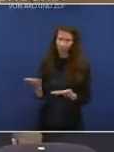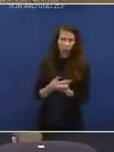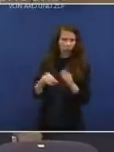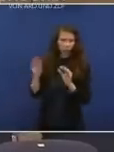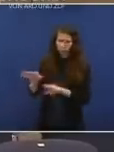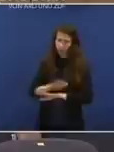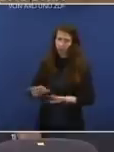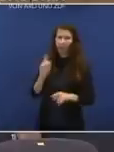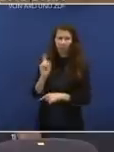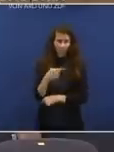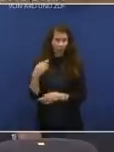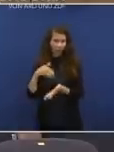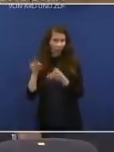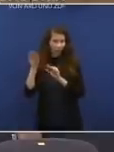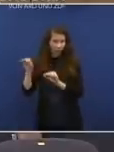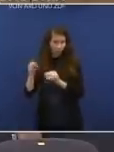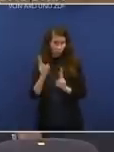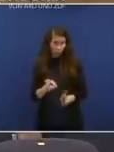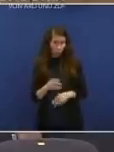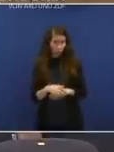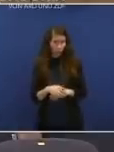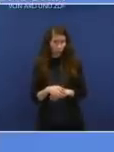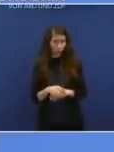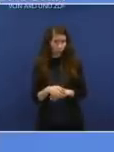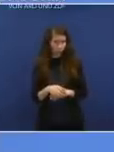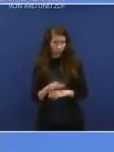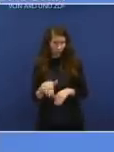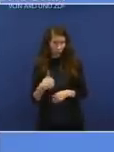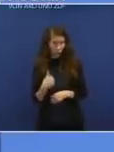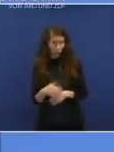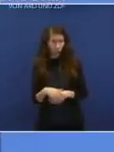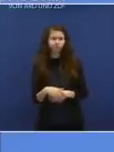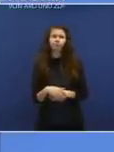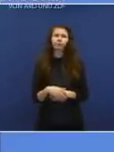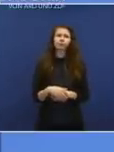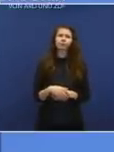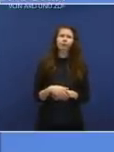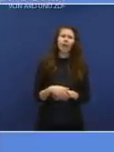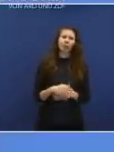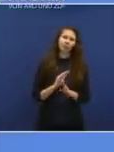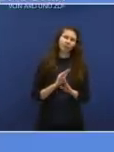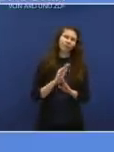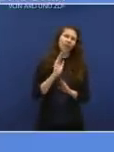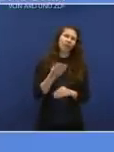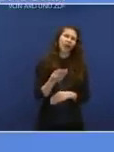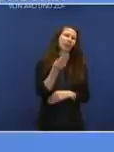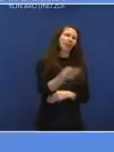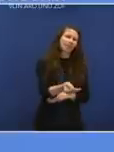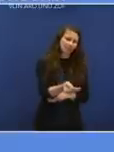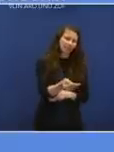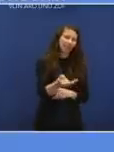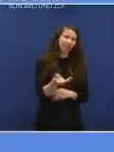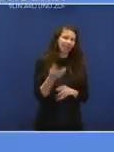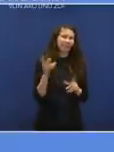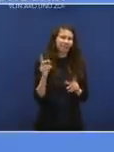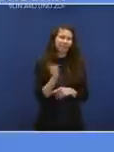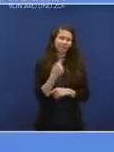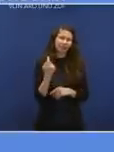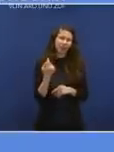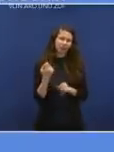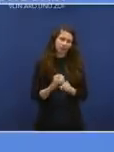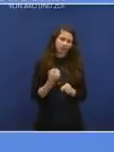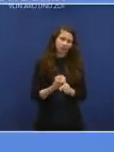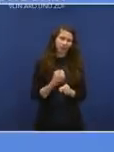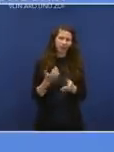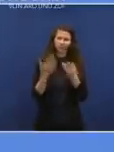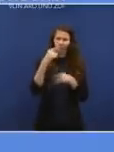weiterhin schon, korrekt? Also was die Nachreichung angeht, Herr Jung, da sind wir dran. Das haben wir Ihnen ja auch am Freitag